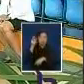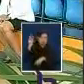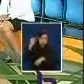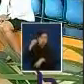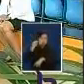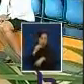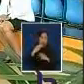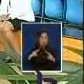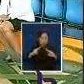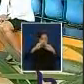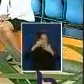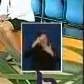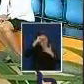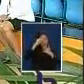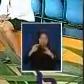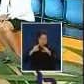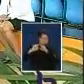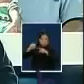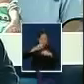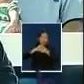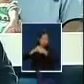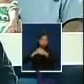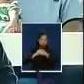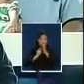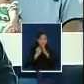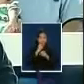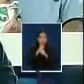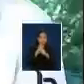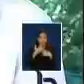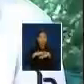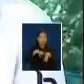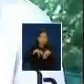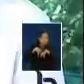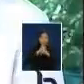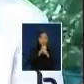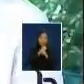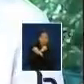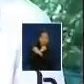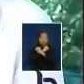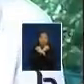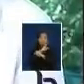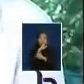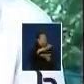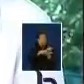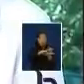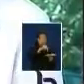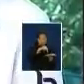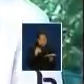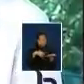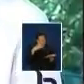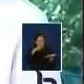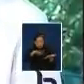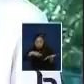ที่จะดูแลในการป้องกันในเชิงลุกให้กับกรณีที่หากมีเจ็บป่วยในโรงเรียนที่ปริ